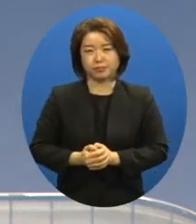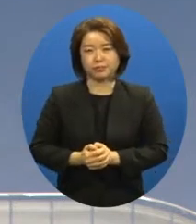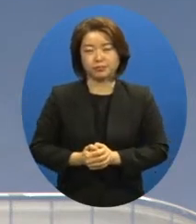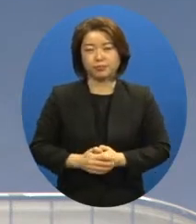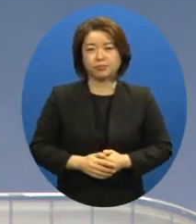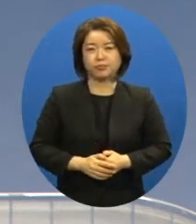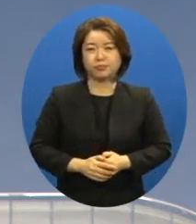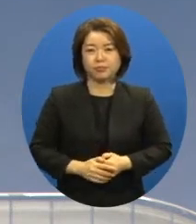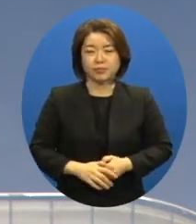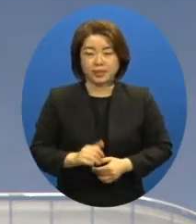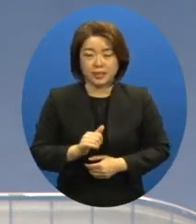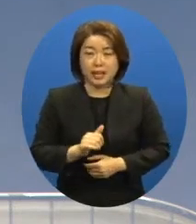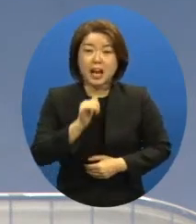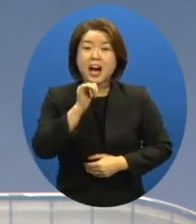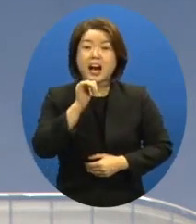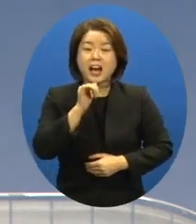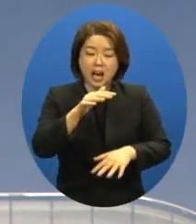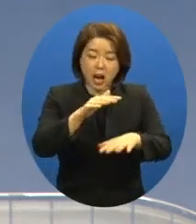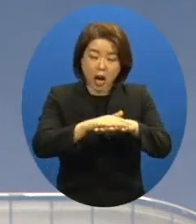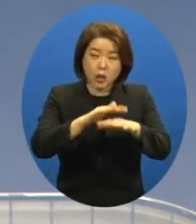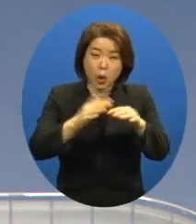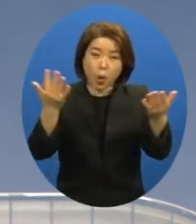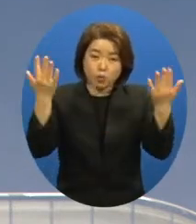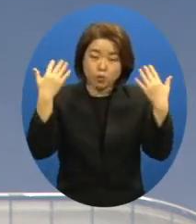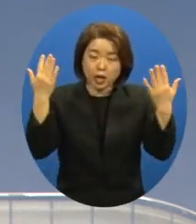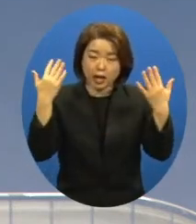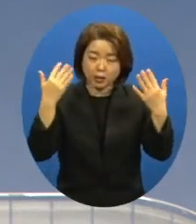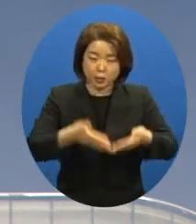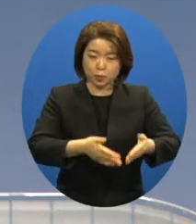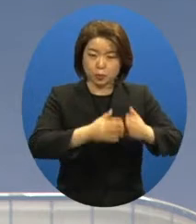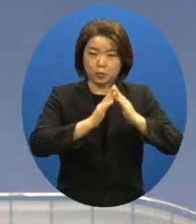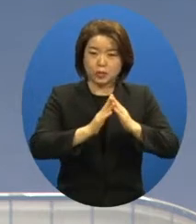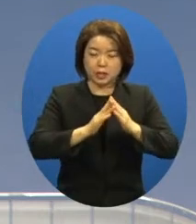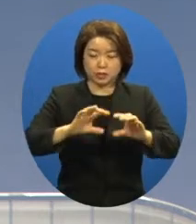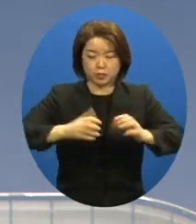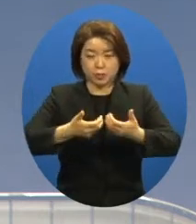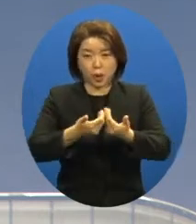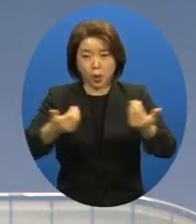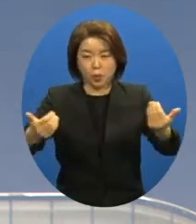가나안 농군학교를 세웠던 고 김용기 장로님이 그런 말씀하셨습니다.